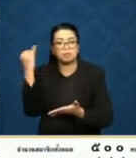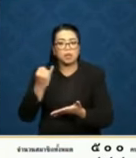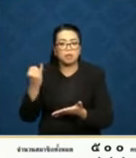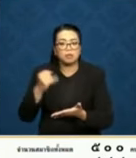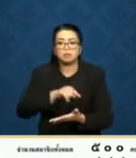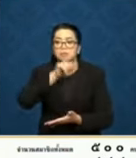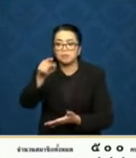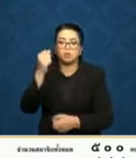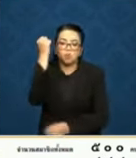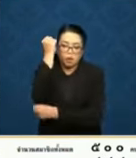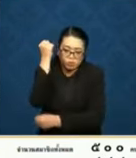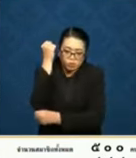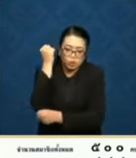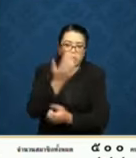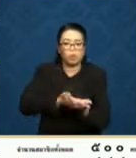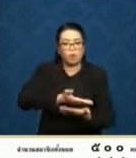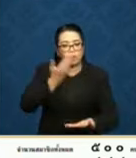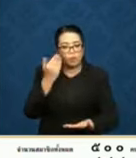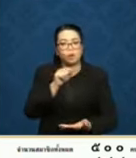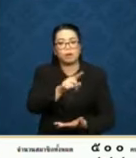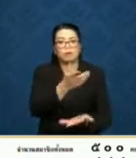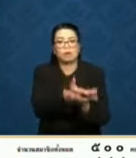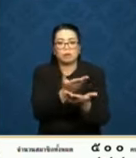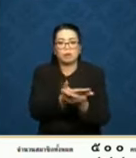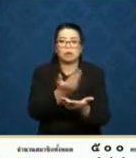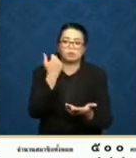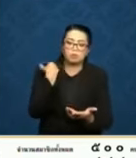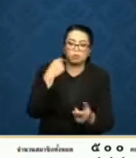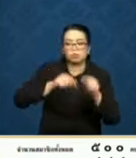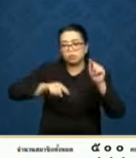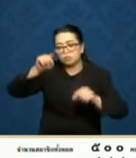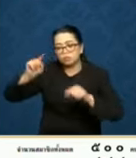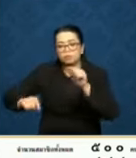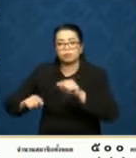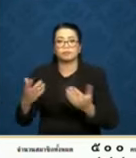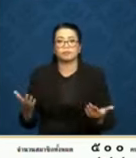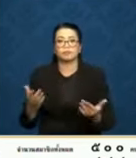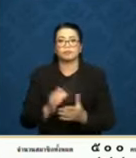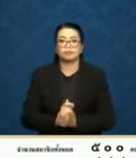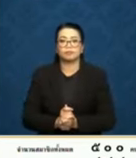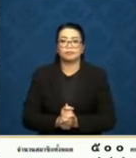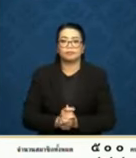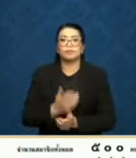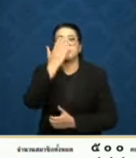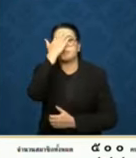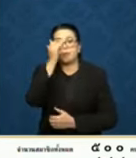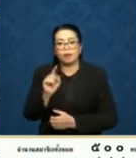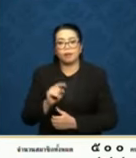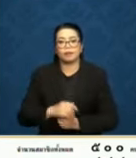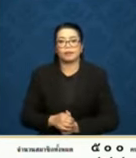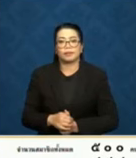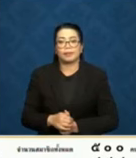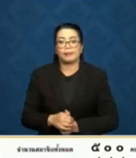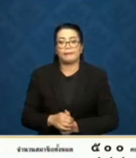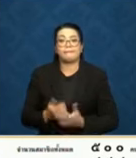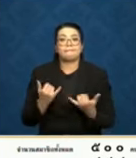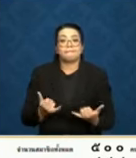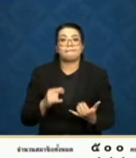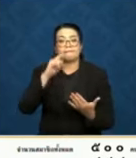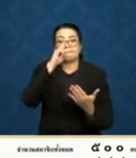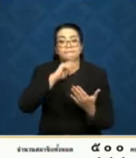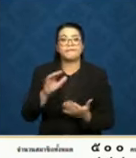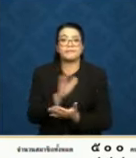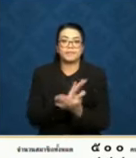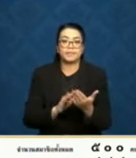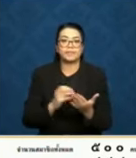ขึ้นอยกบความจน ความรวย คามมีเงินของผู้ปกครองละครับเพราะอะไรรไครับ เพระวันนี้ประเทศ